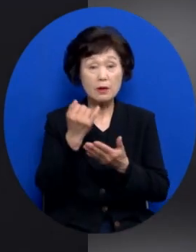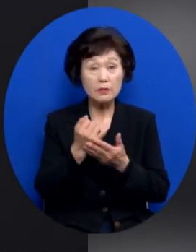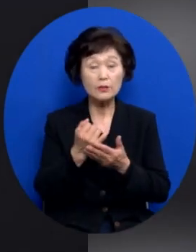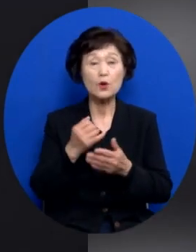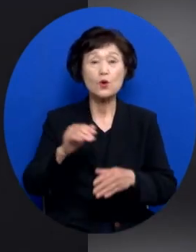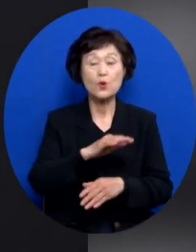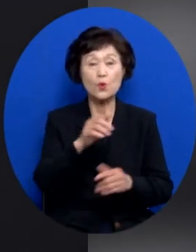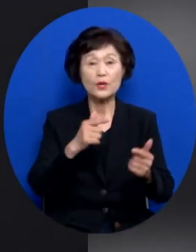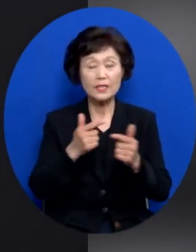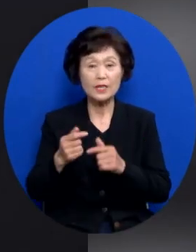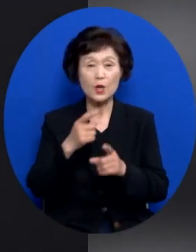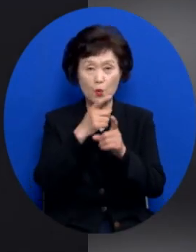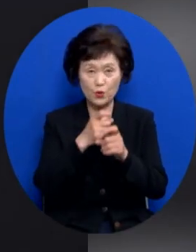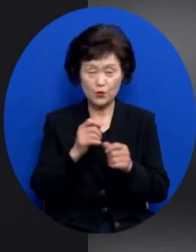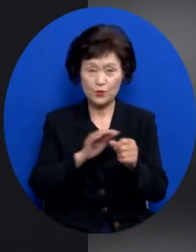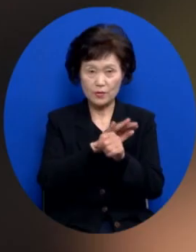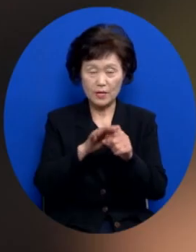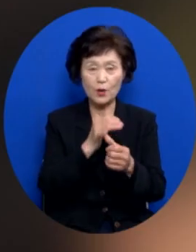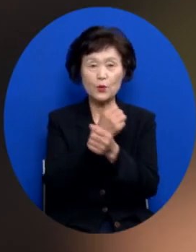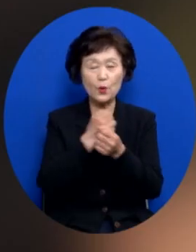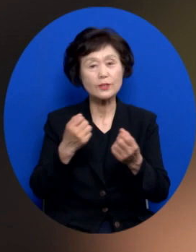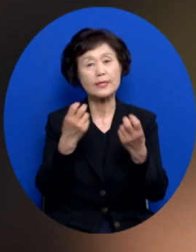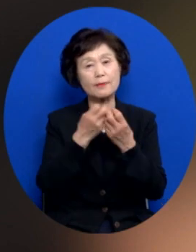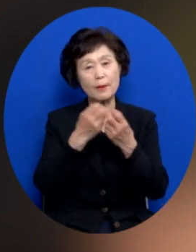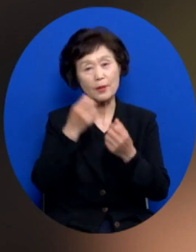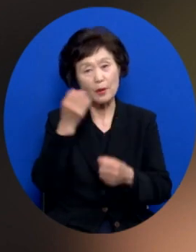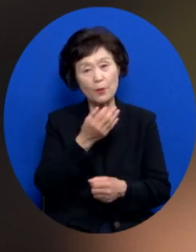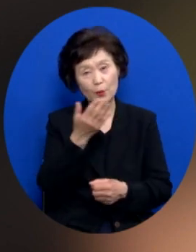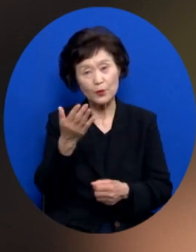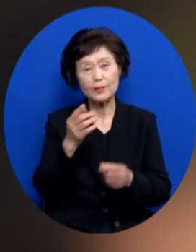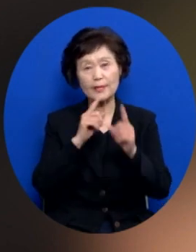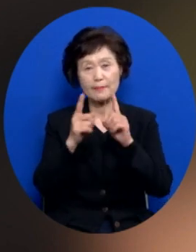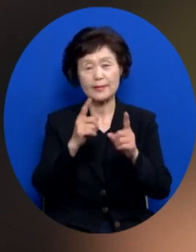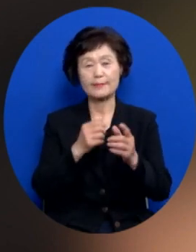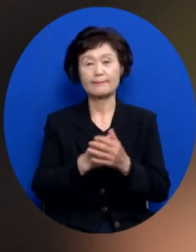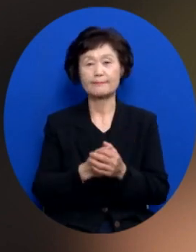우리에게 원수를 사랑하고 용서하는 방법을 보여준다고 전했습니다